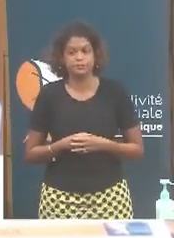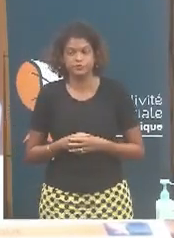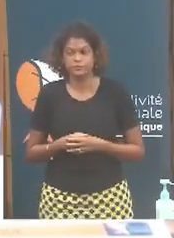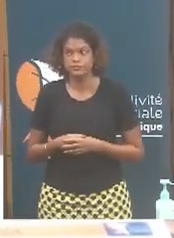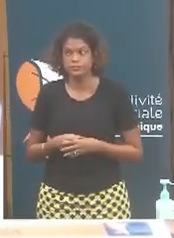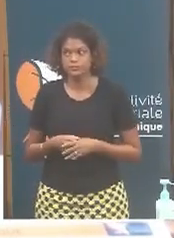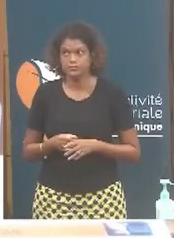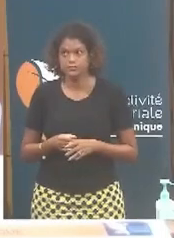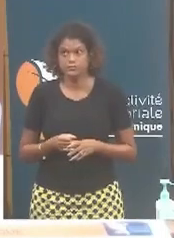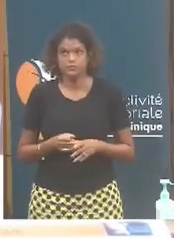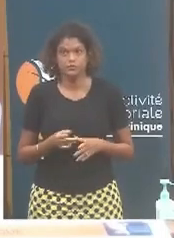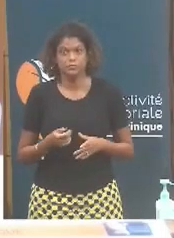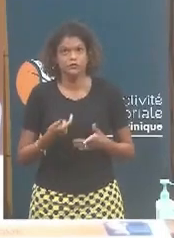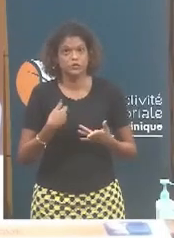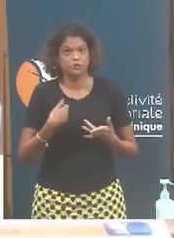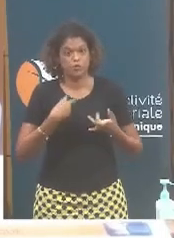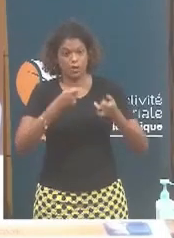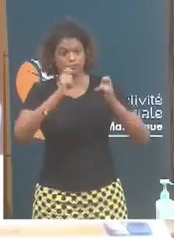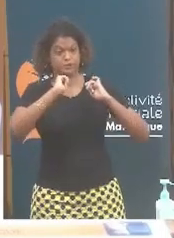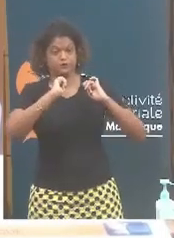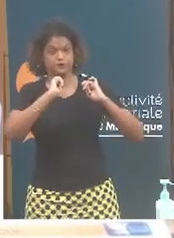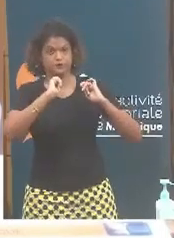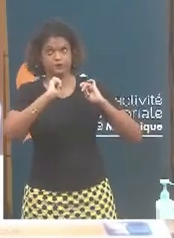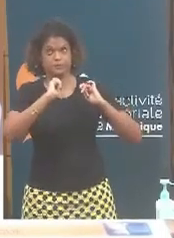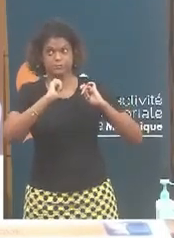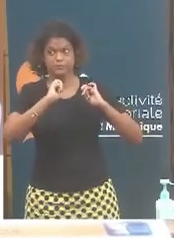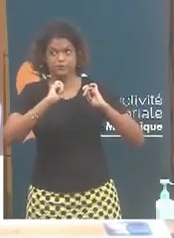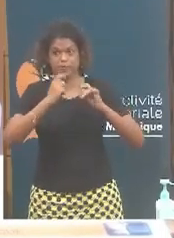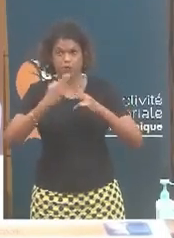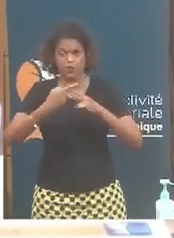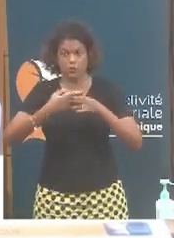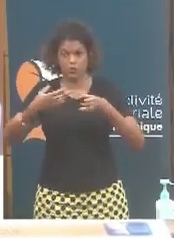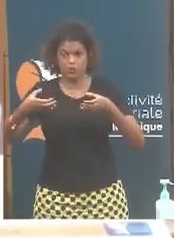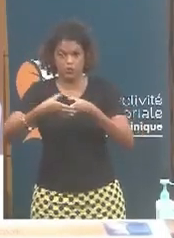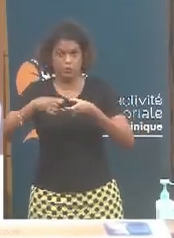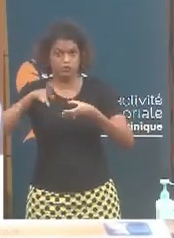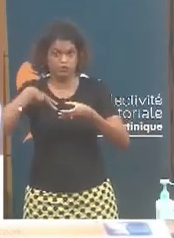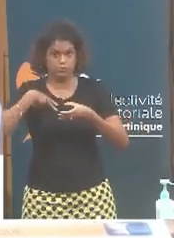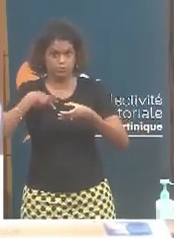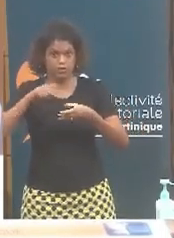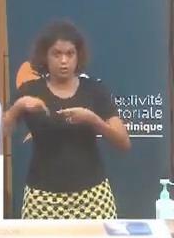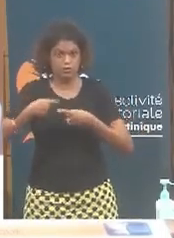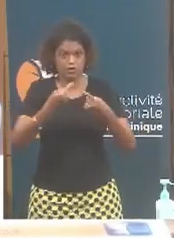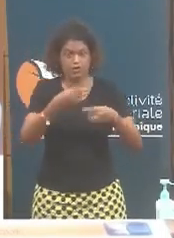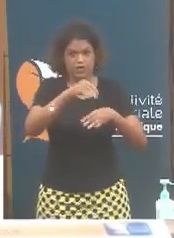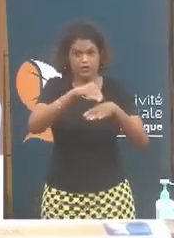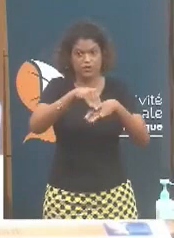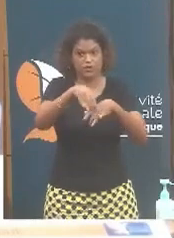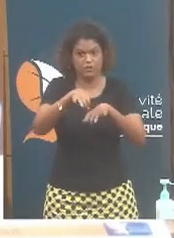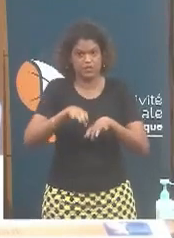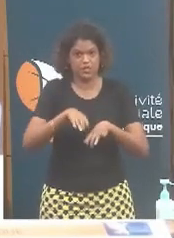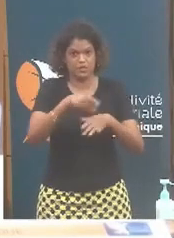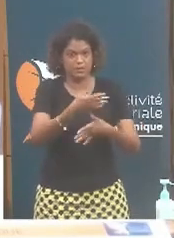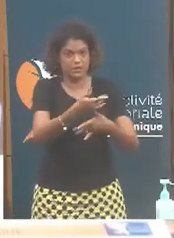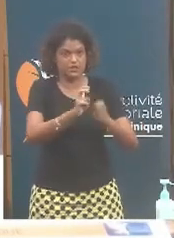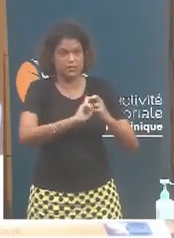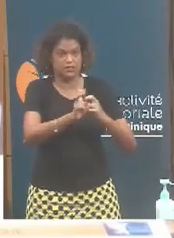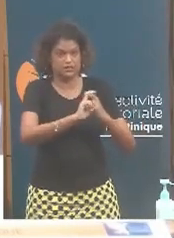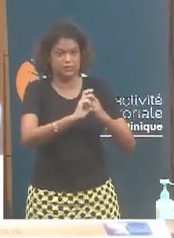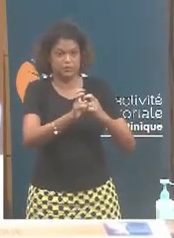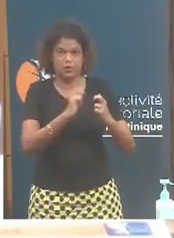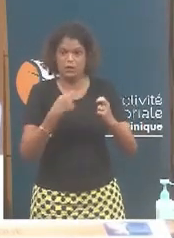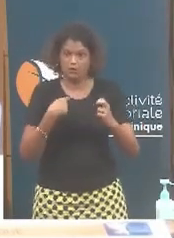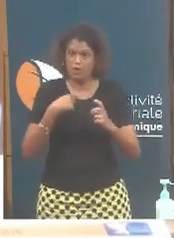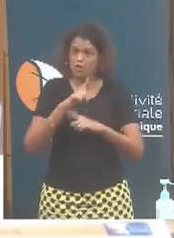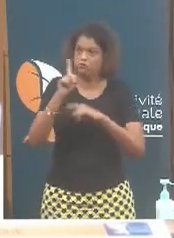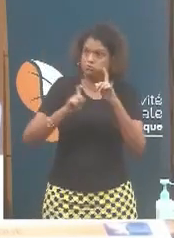Volontairement, je me suis désigné, au nom du groupe, je vais au conseil d'administration de Martinique Transport. Et à chaque fois, je pose la